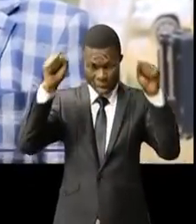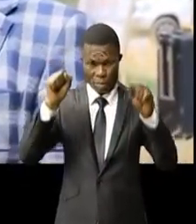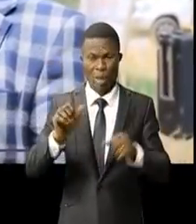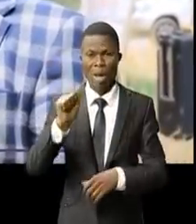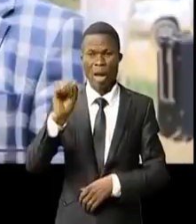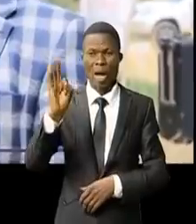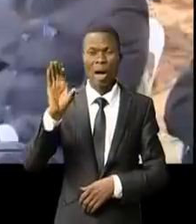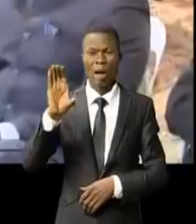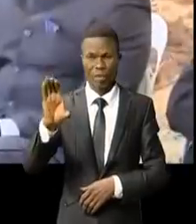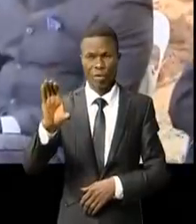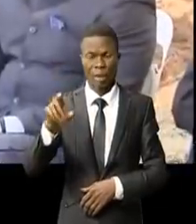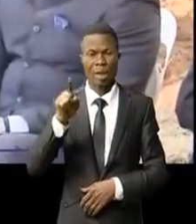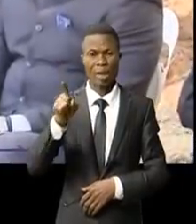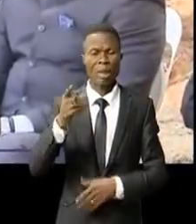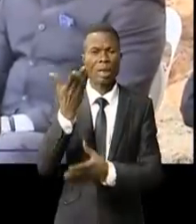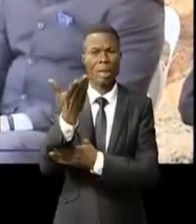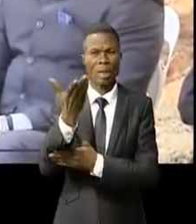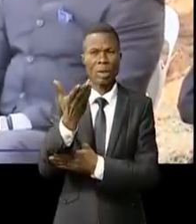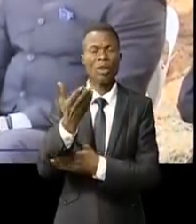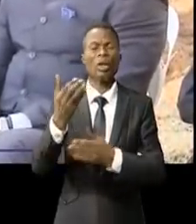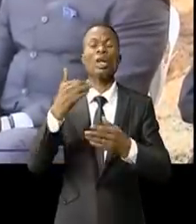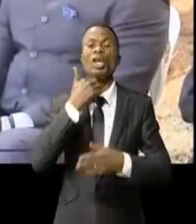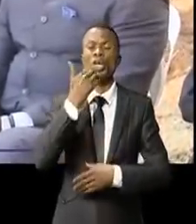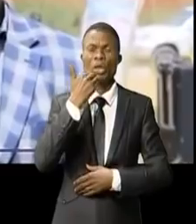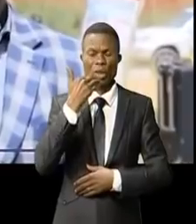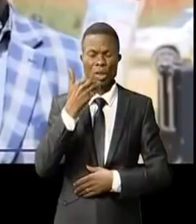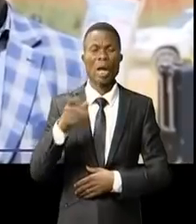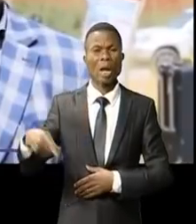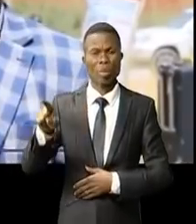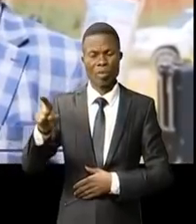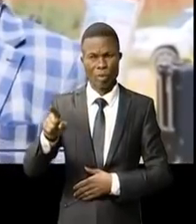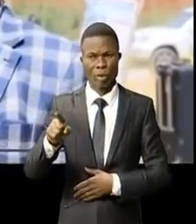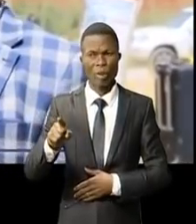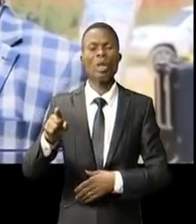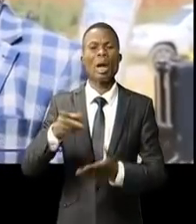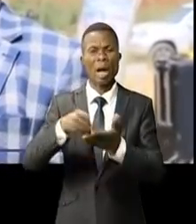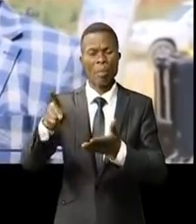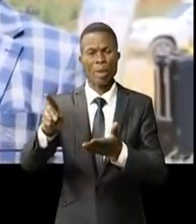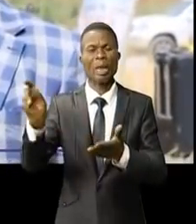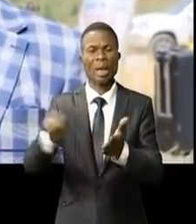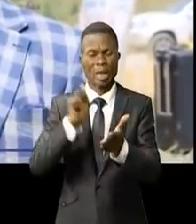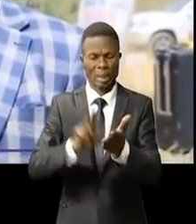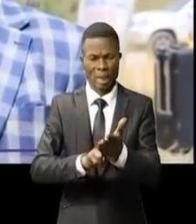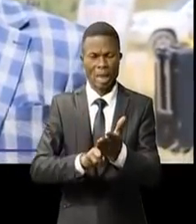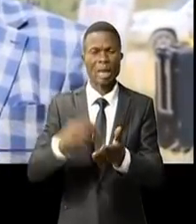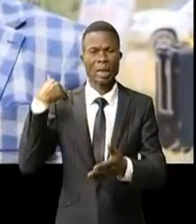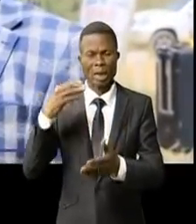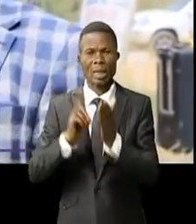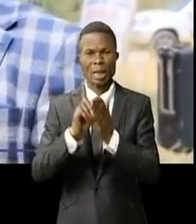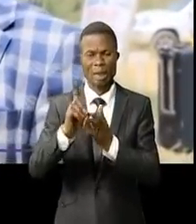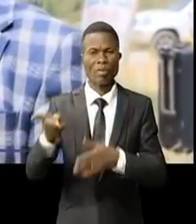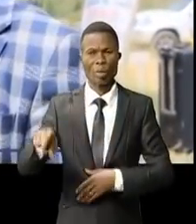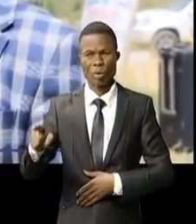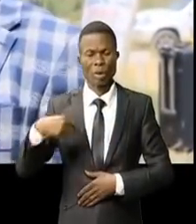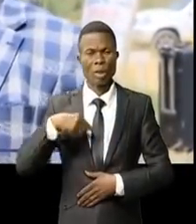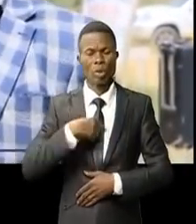en Ituri, Bochou Dekana, invite les opérateurs économiques de l'Ituri à la culture fiscale, socle du développement de la province. Nous, les